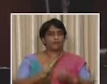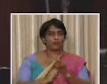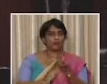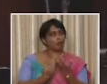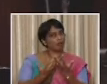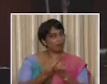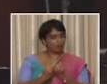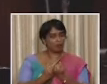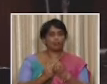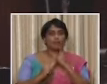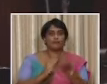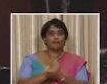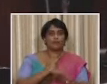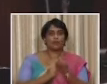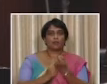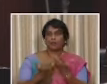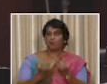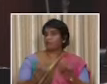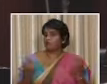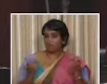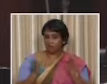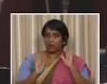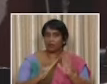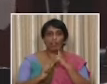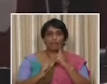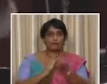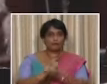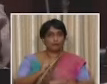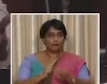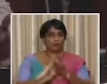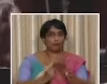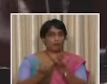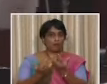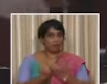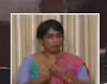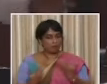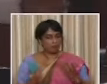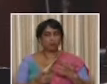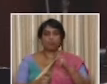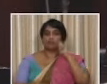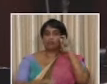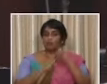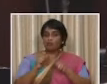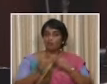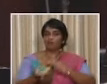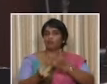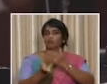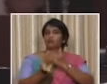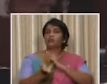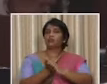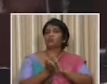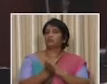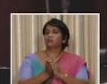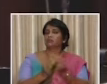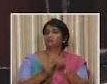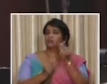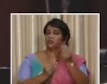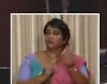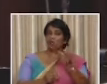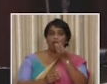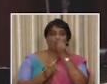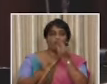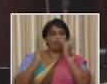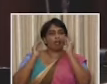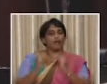ලැබෙනවද? වී වලට මිලක් ලැබෙන්නේ නැහැ. හැබැයි වී වලට මිලක් ලැබෙන්නෙත් නැහැ. පාරිභෝගිකයාට සහනාධාරකමේට හාල්